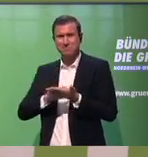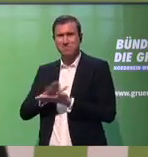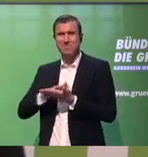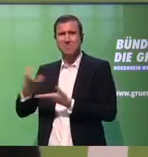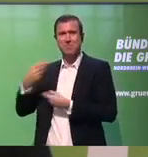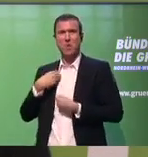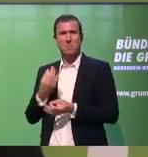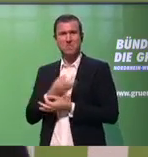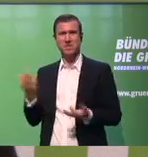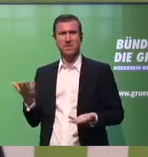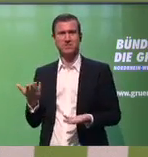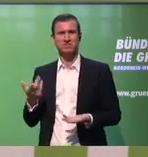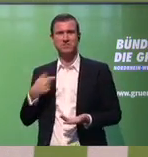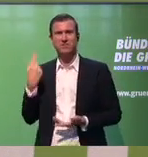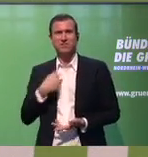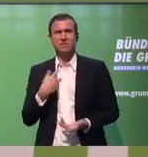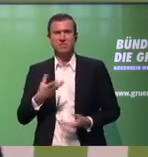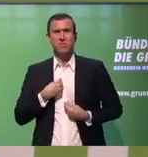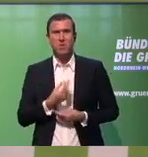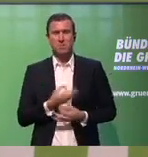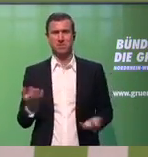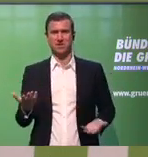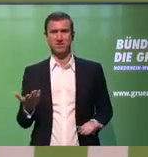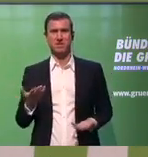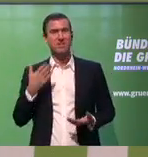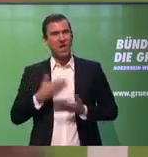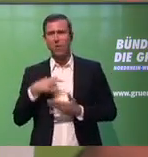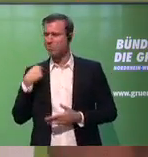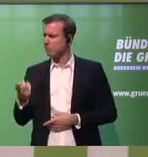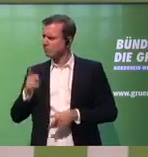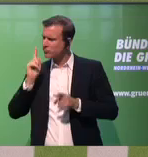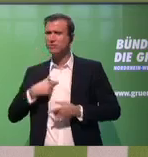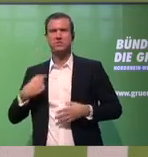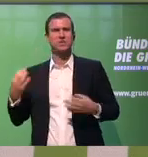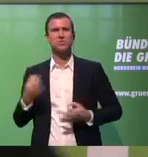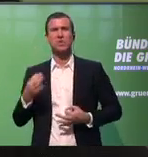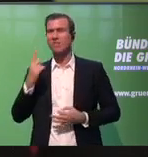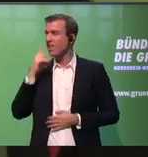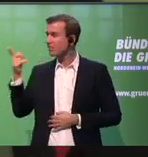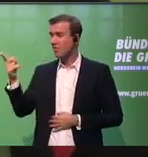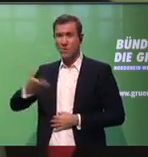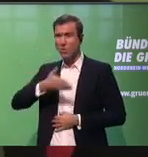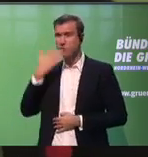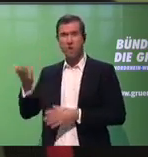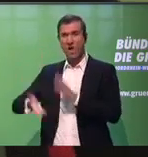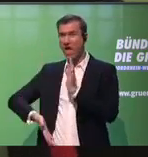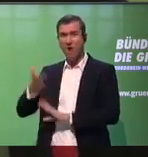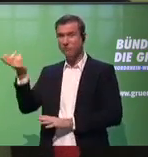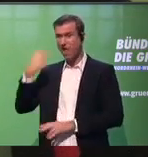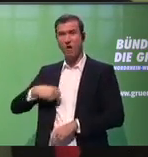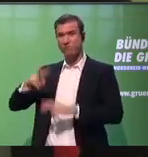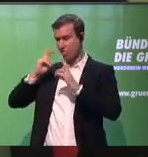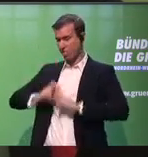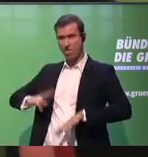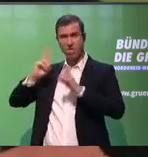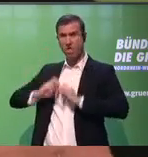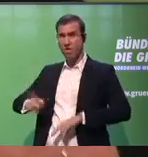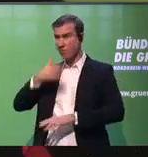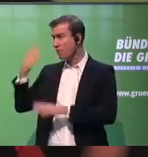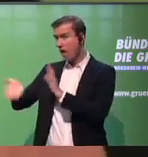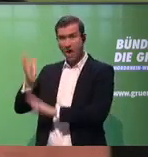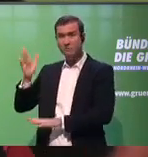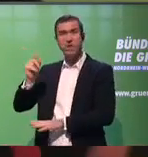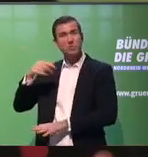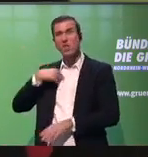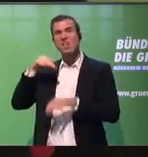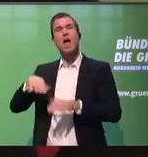haben, ohne dass irgendjemand was davon hat. Und da müssen wir ran und sagen, solange ihr hier nicht aufhört, uns auszuspionieren, solange wollen wir keine